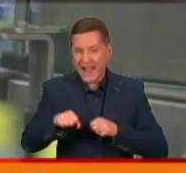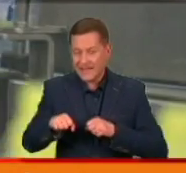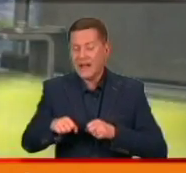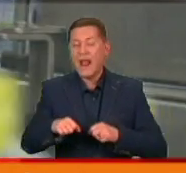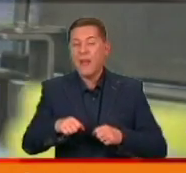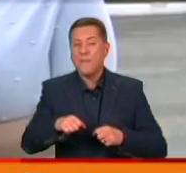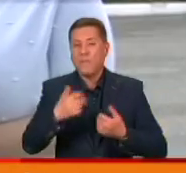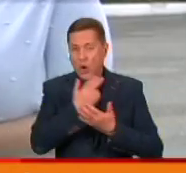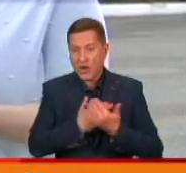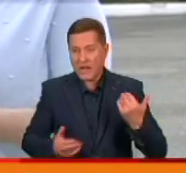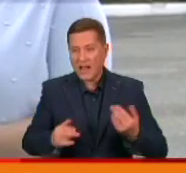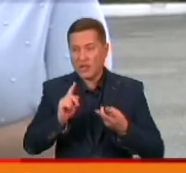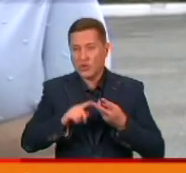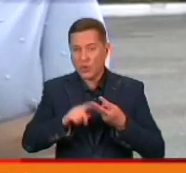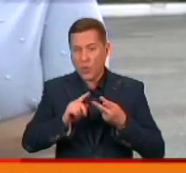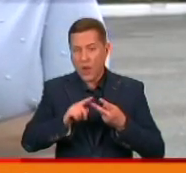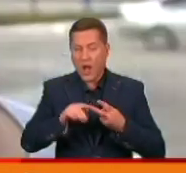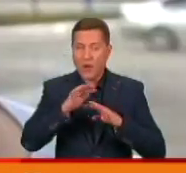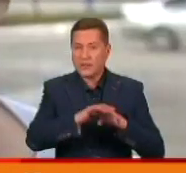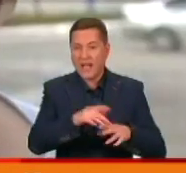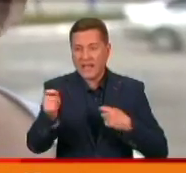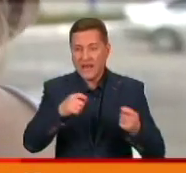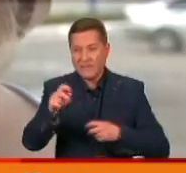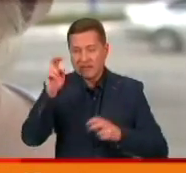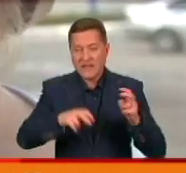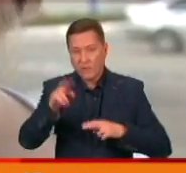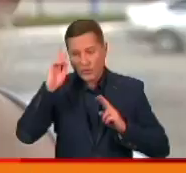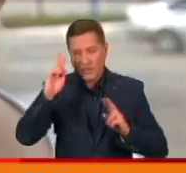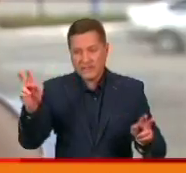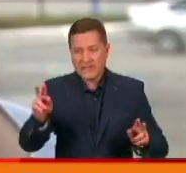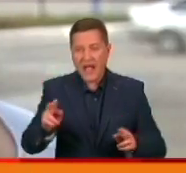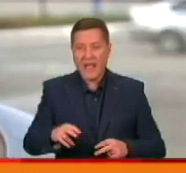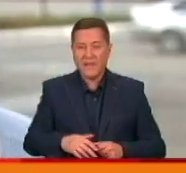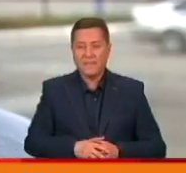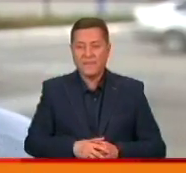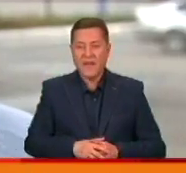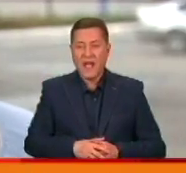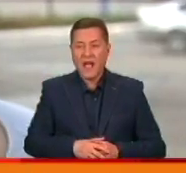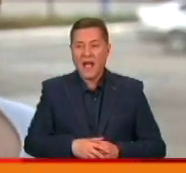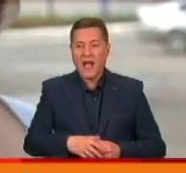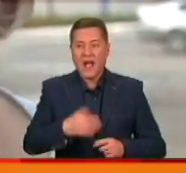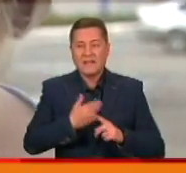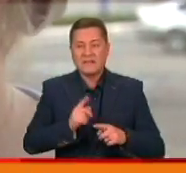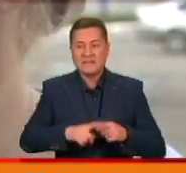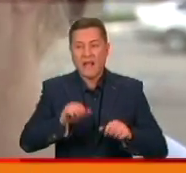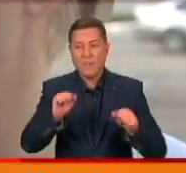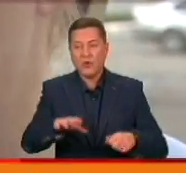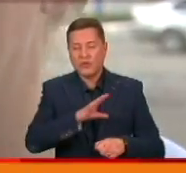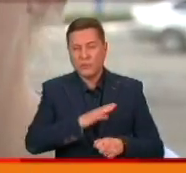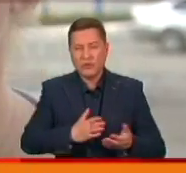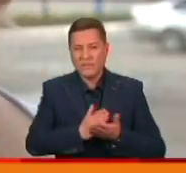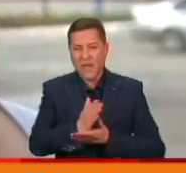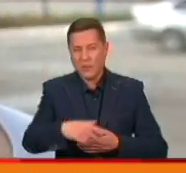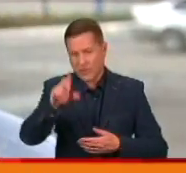атака. Чи остання, керівництво заводу непевне. Рейдерська творчість, вона може сьогодні бути в напрямку державного